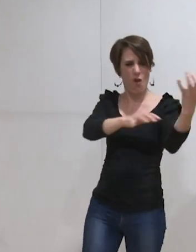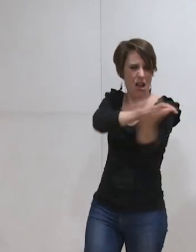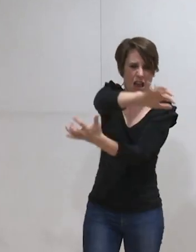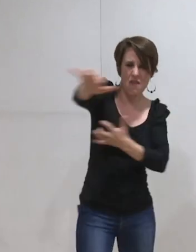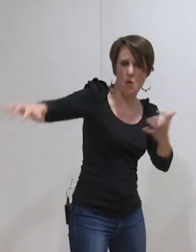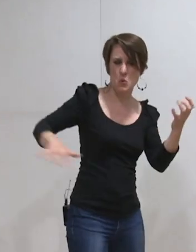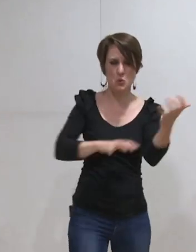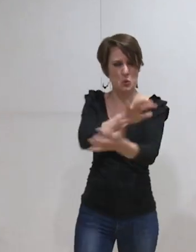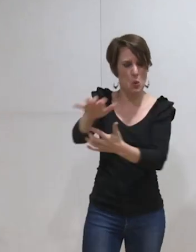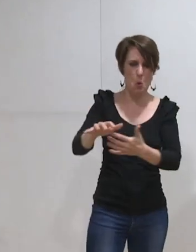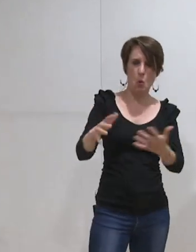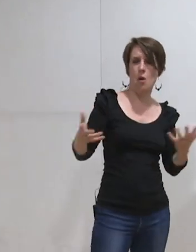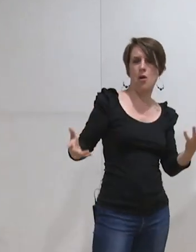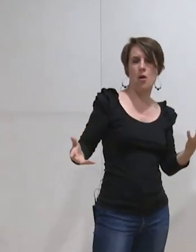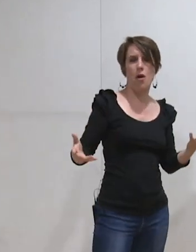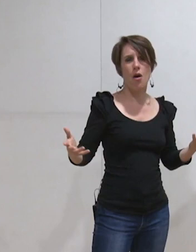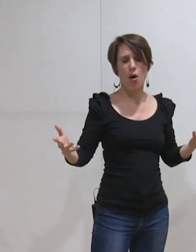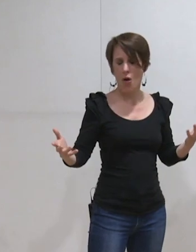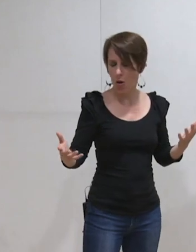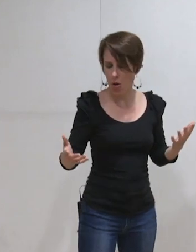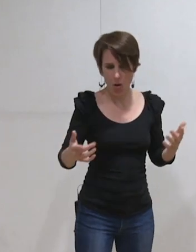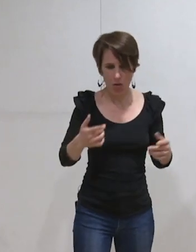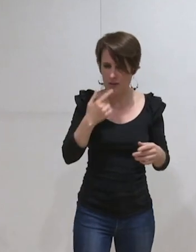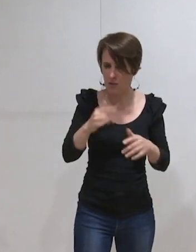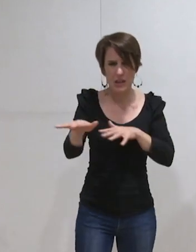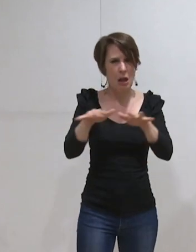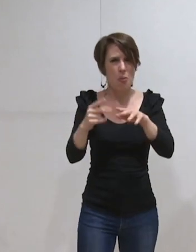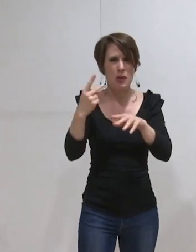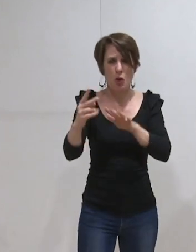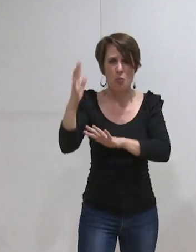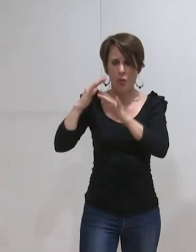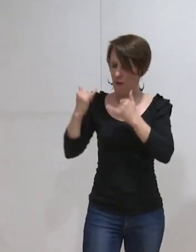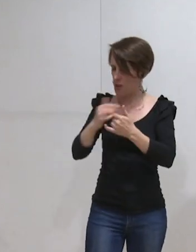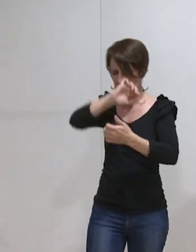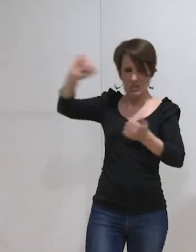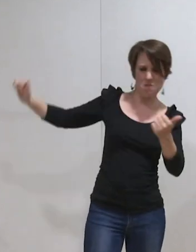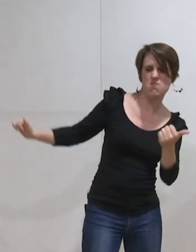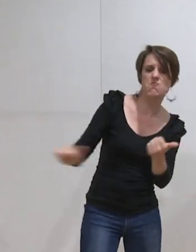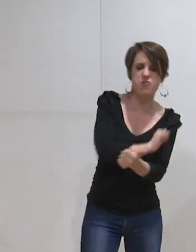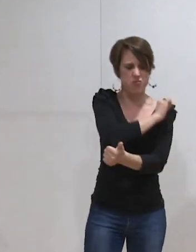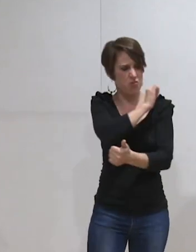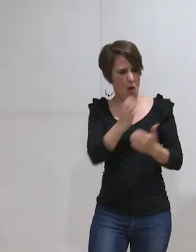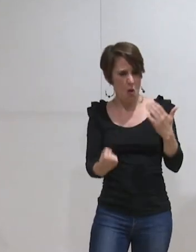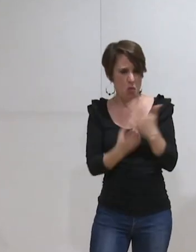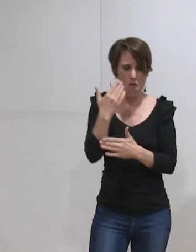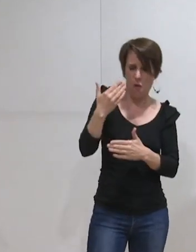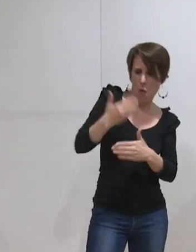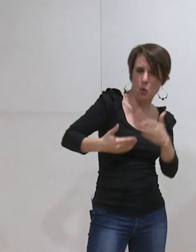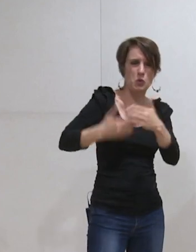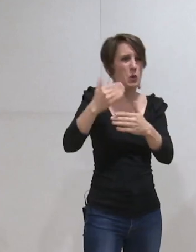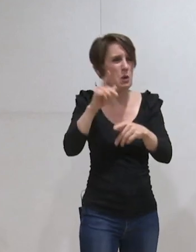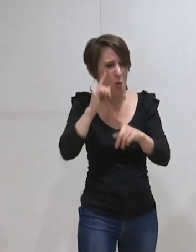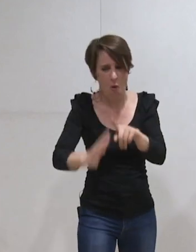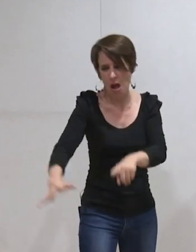faire l'essiv du sol au plafond c'est une marque de lessive et puis du passé faisant table rase parce que c'était tellement